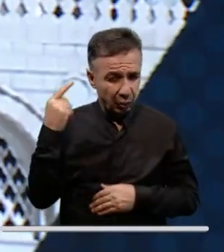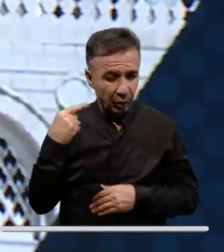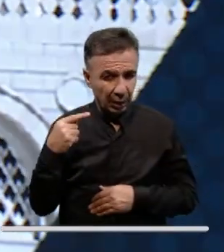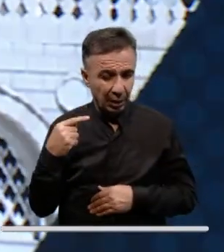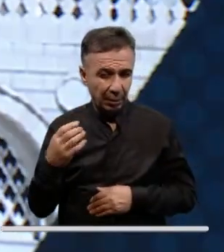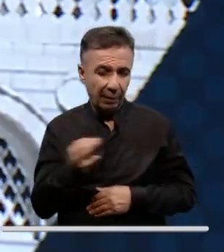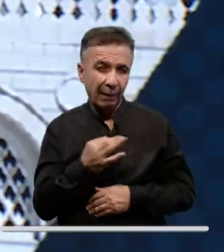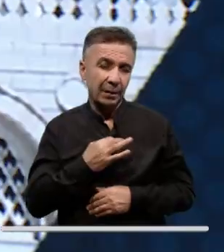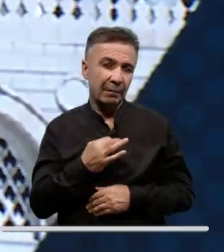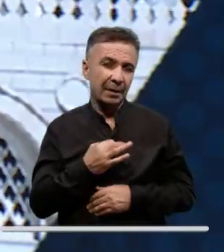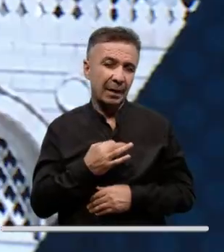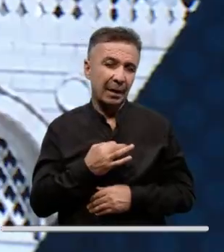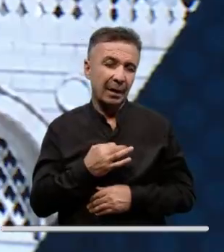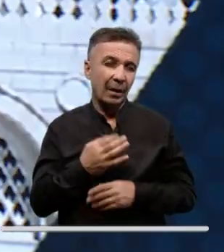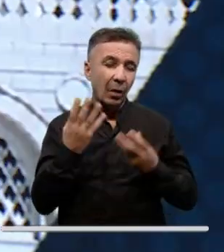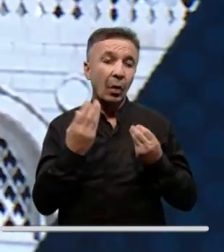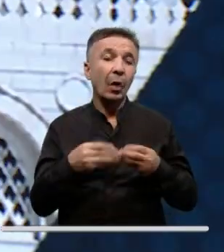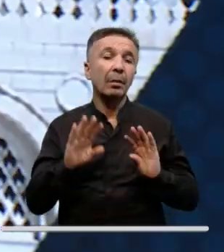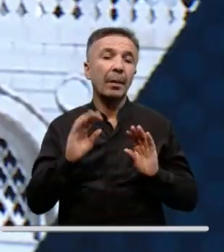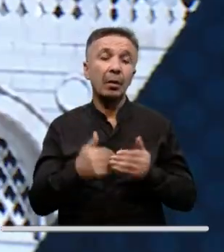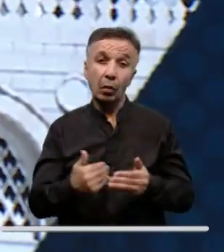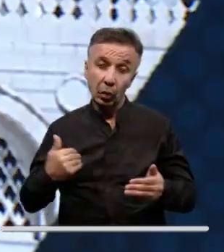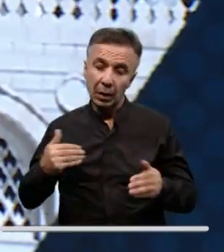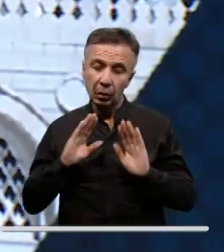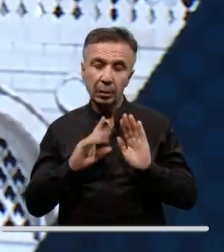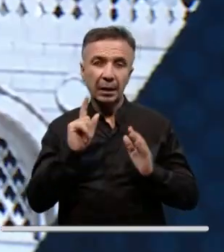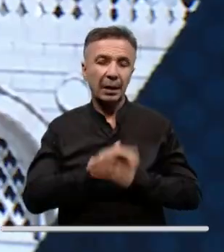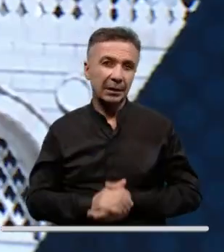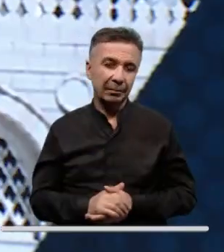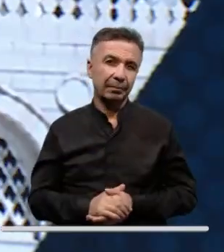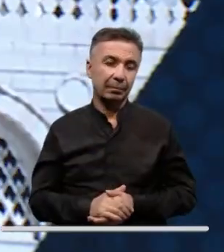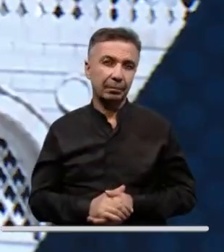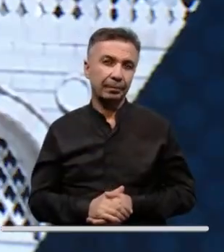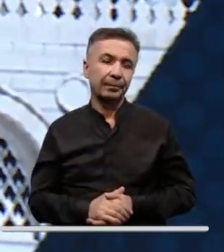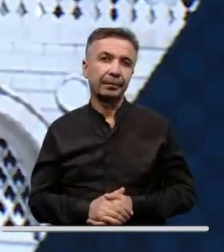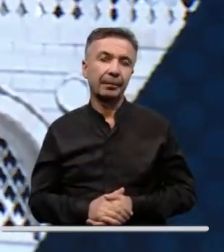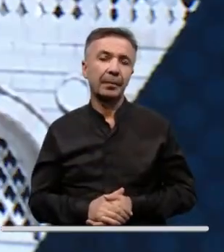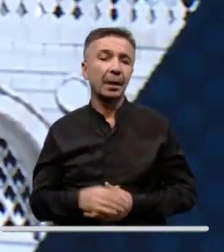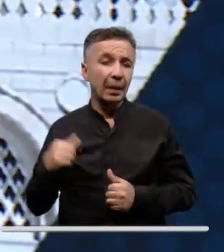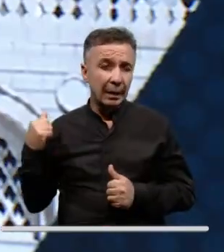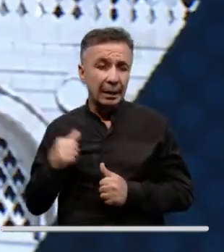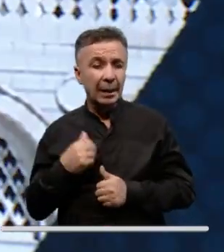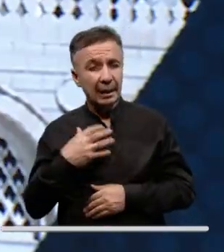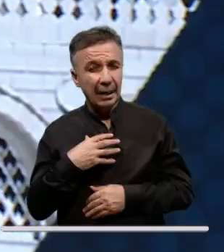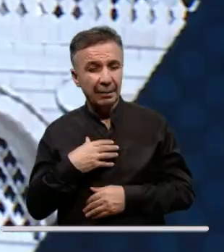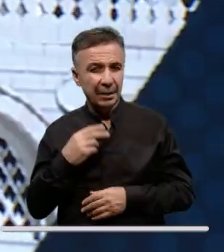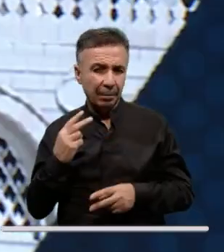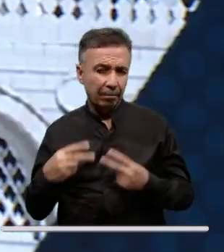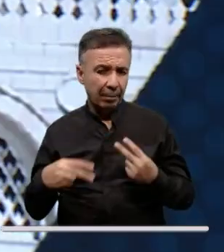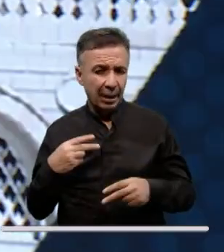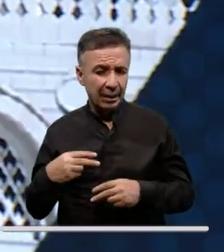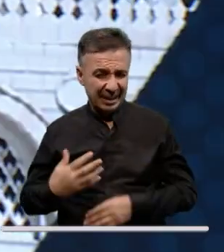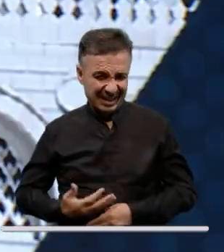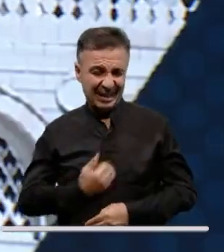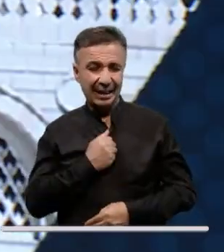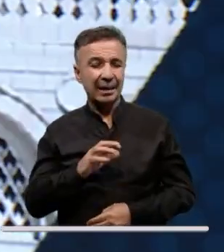vesveseye kapılmamak bundan uzak durmak en büyük bir kurtuluştur yine de kendimizde bir takım sıkıntılar